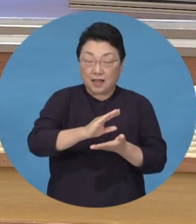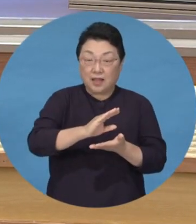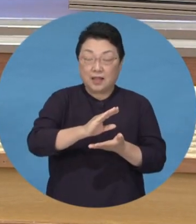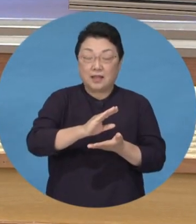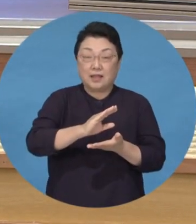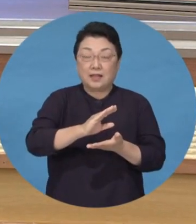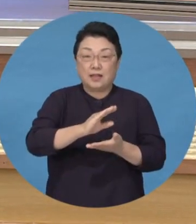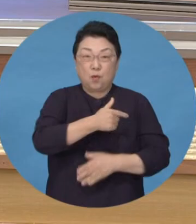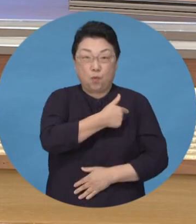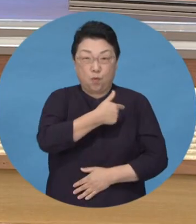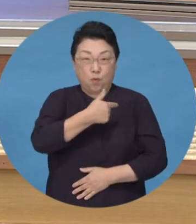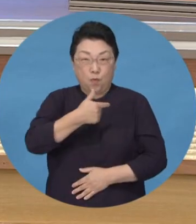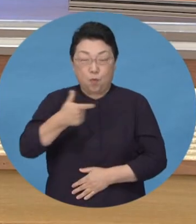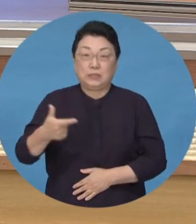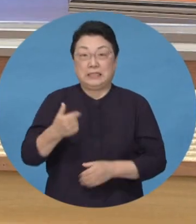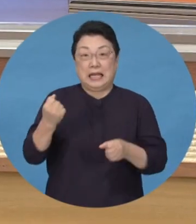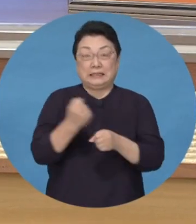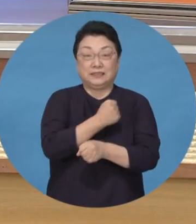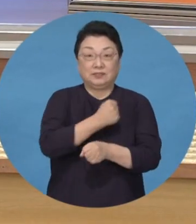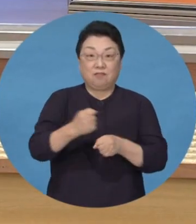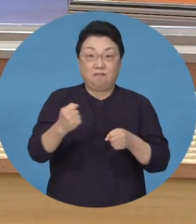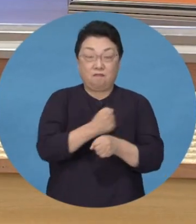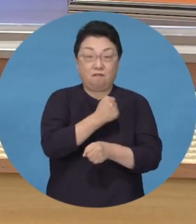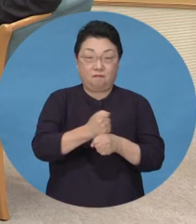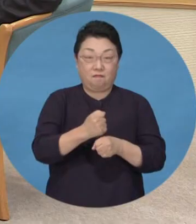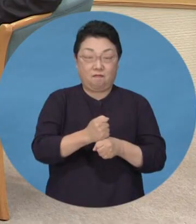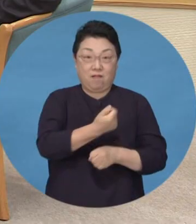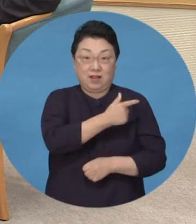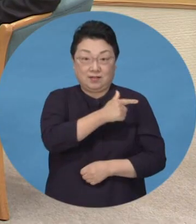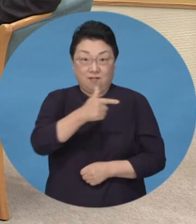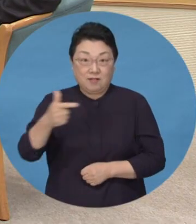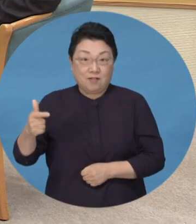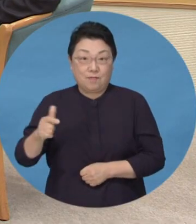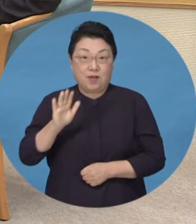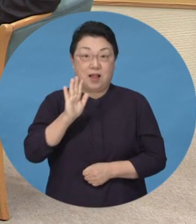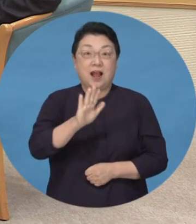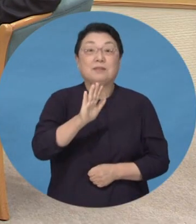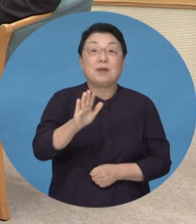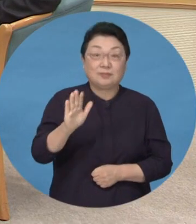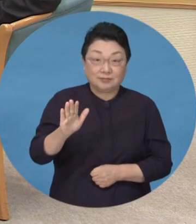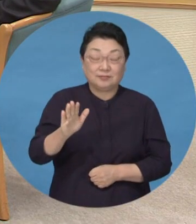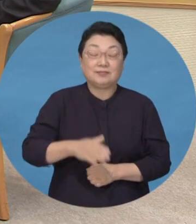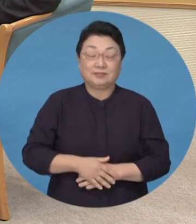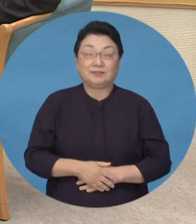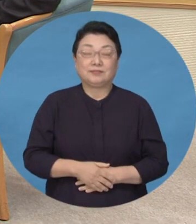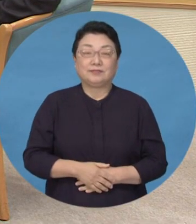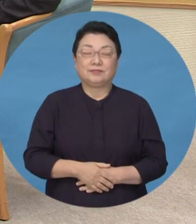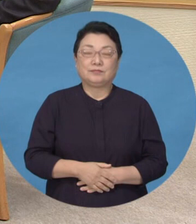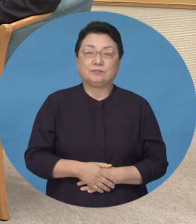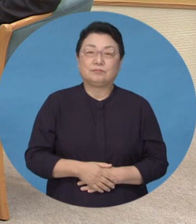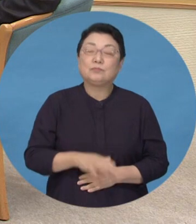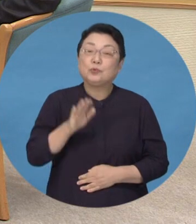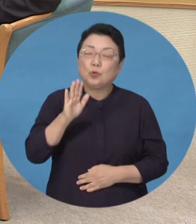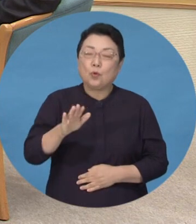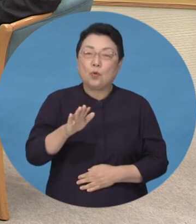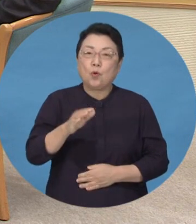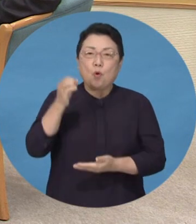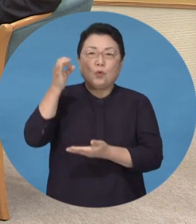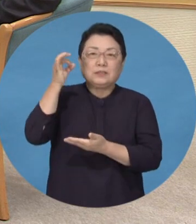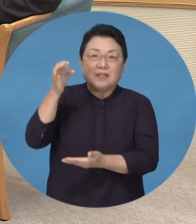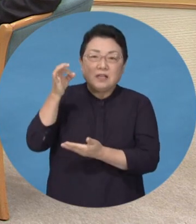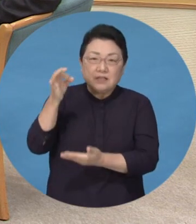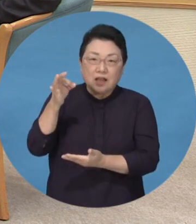そのまあ大規模なプロジェクトというのはまさにあのまあ今もそしてこれからも目白押しになっていくと思うんですけれどもその財源